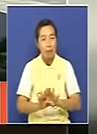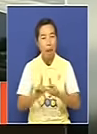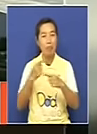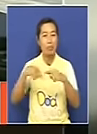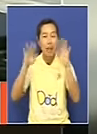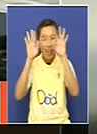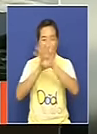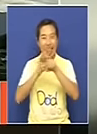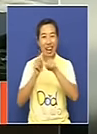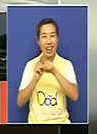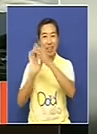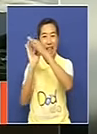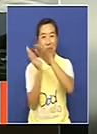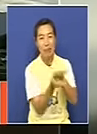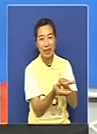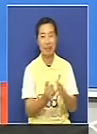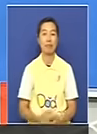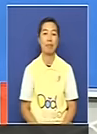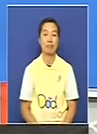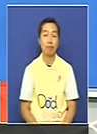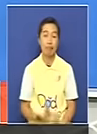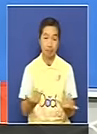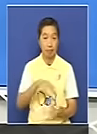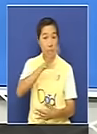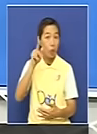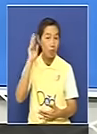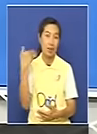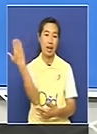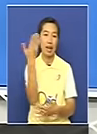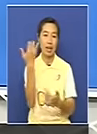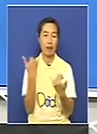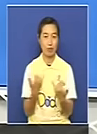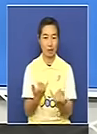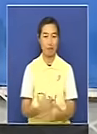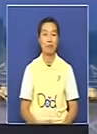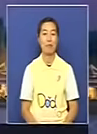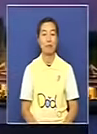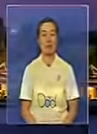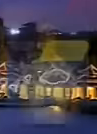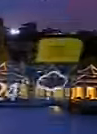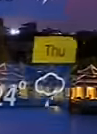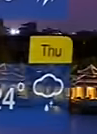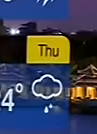หรือเรียกง่ายๆว่าเมฆจานบินนั่นเองครับและทั้งหมดเป็นการตรวจสอบสภาพอากาศในNow Weatherครับ